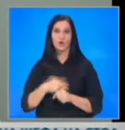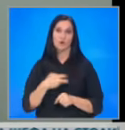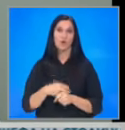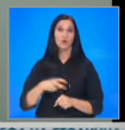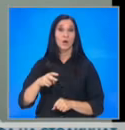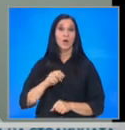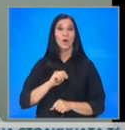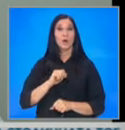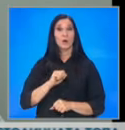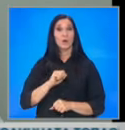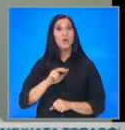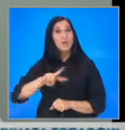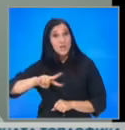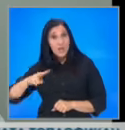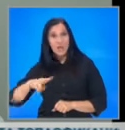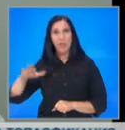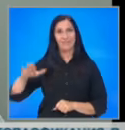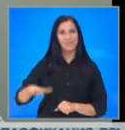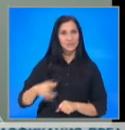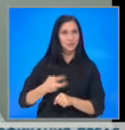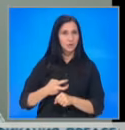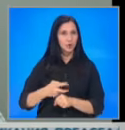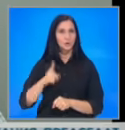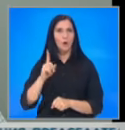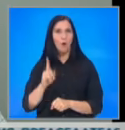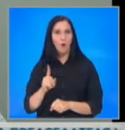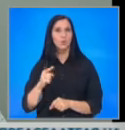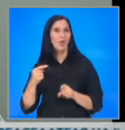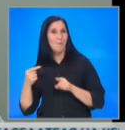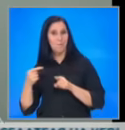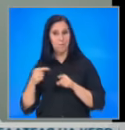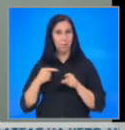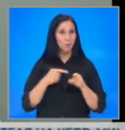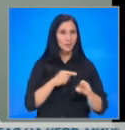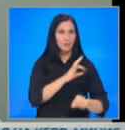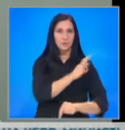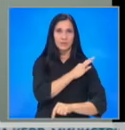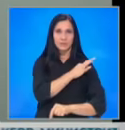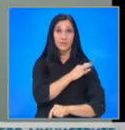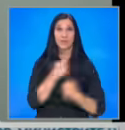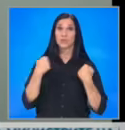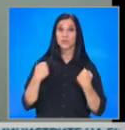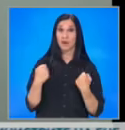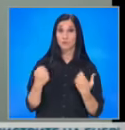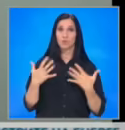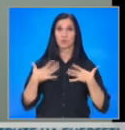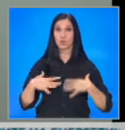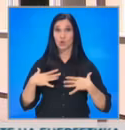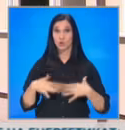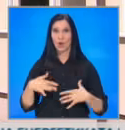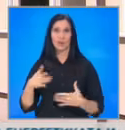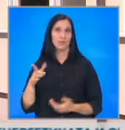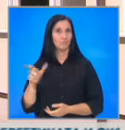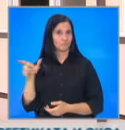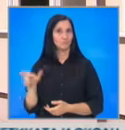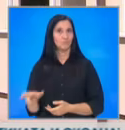лекар или педиатър, който да е проследил имунизационния и здравословното състояние на